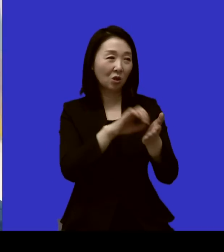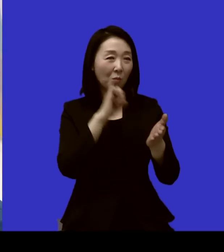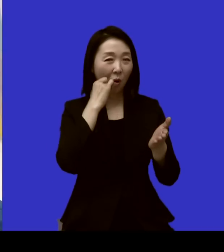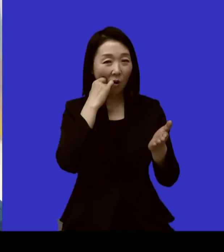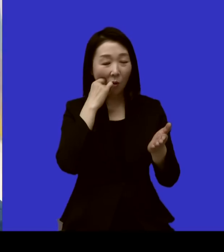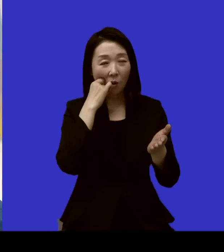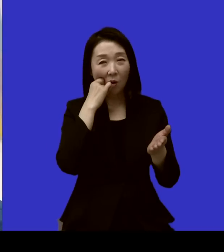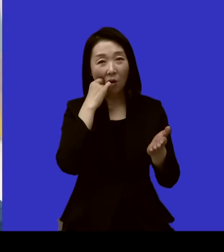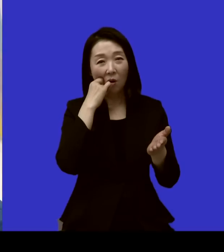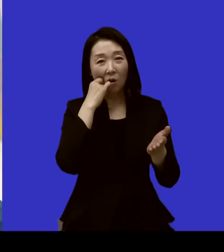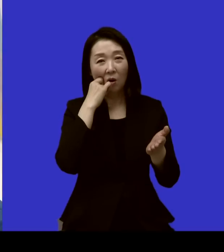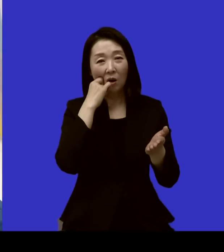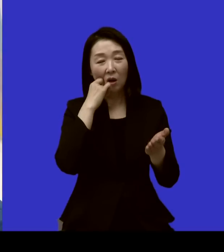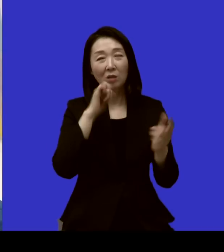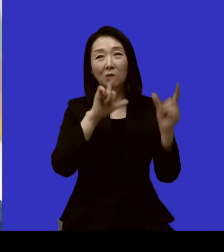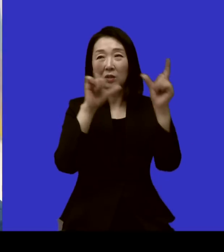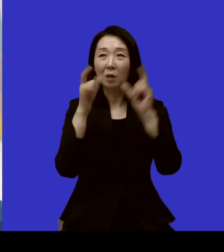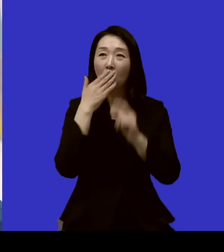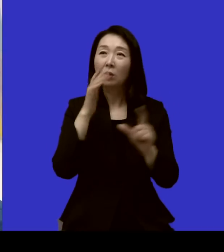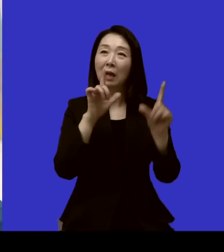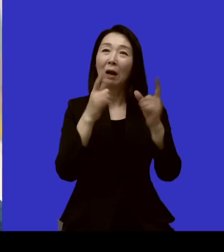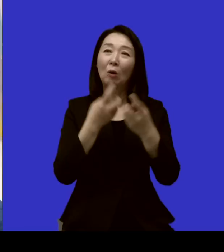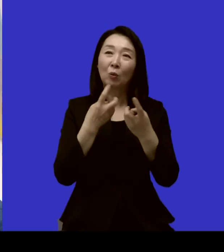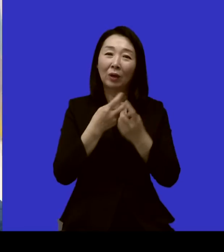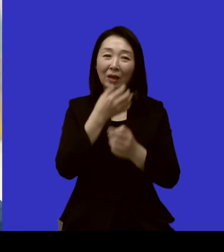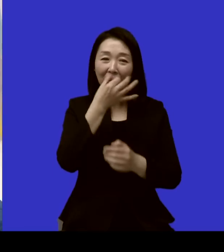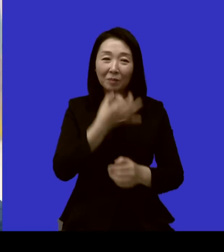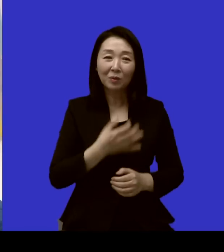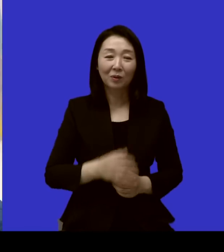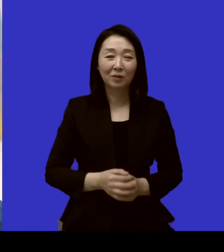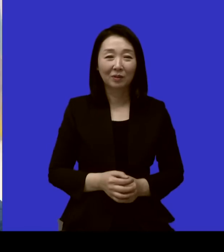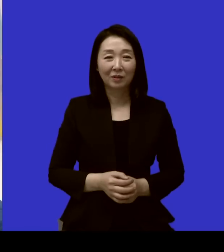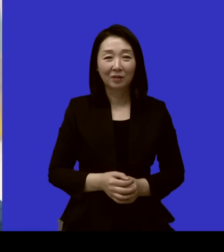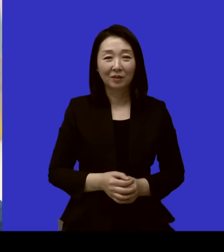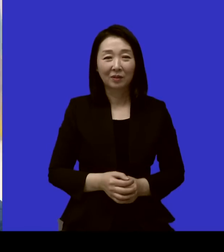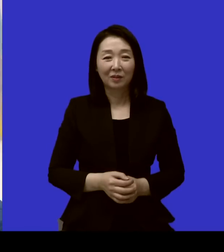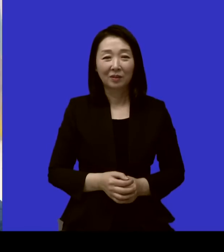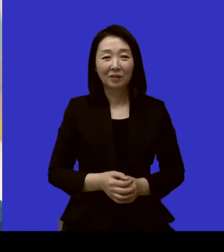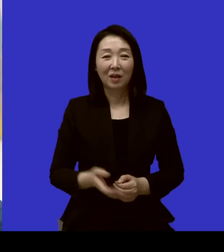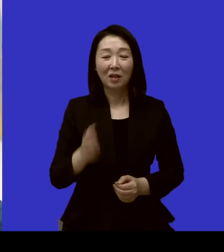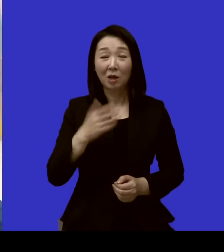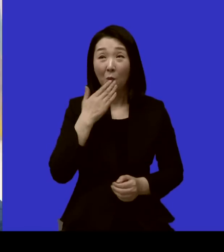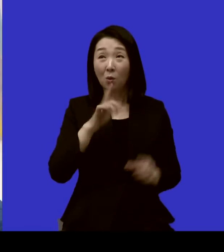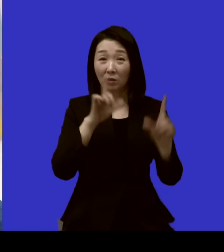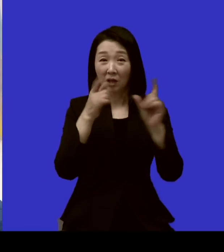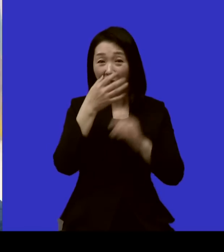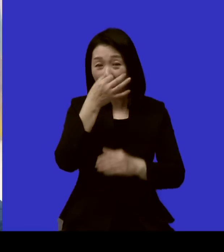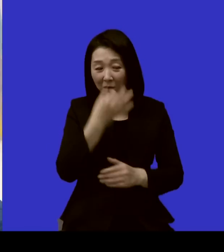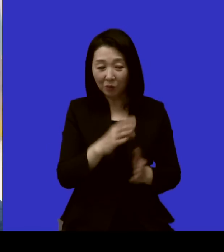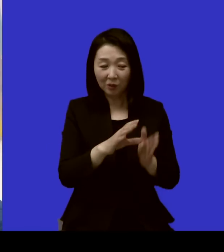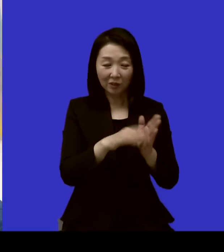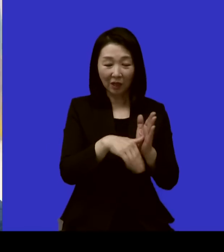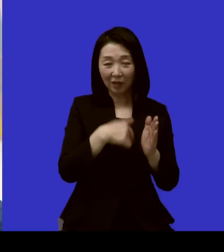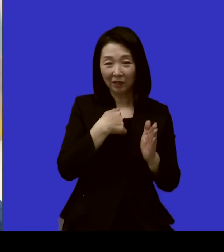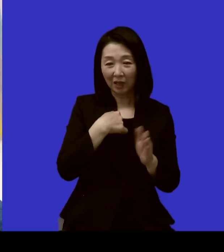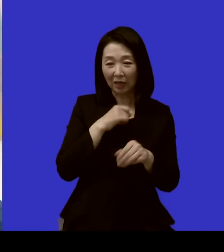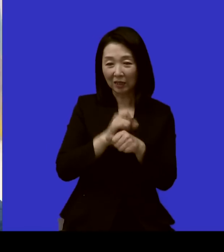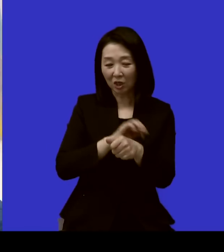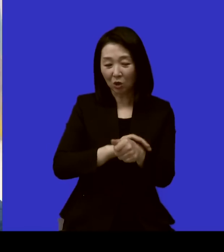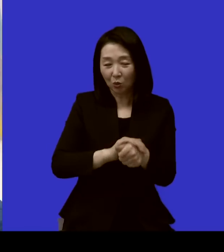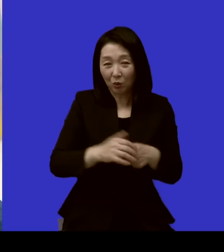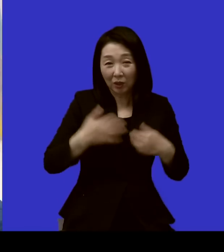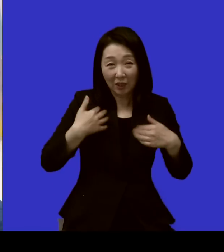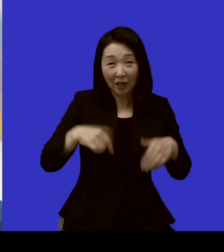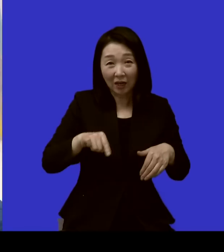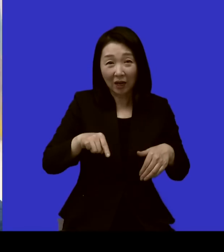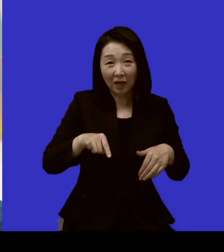막막했는데 예. 근데 참 감사한 게 사실 그런 생활이 막막하게 된 시절이었으면은 저의 그 아주 소심하고 체질적으로